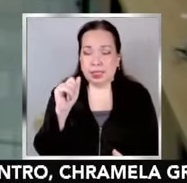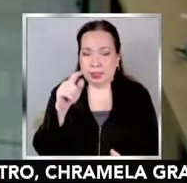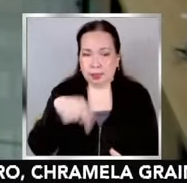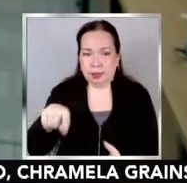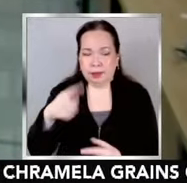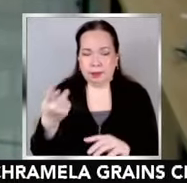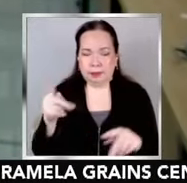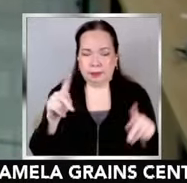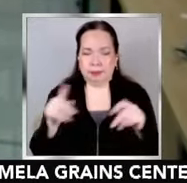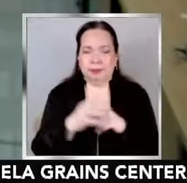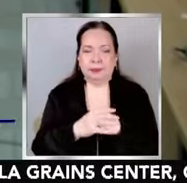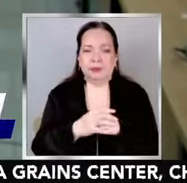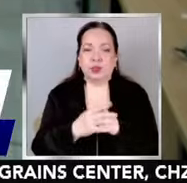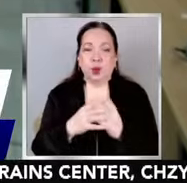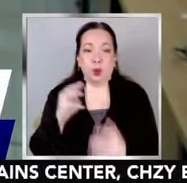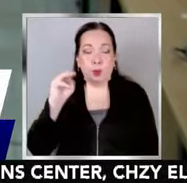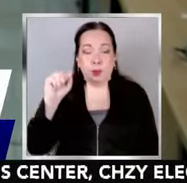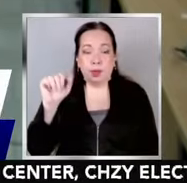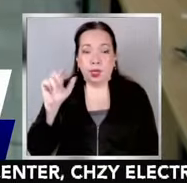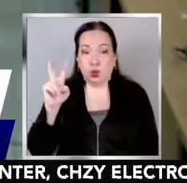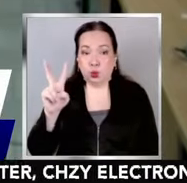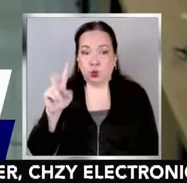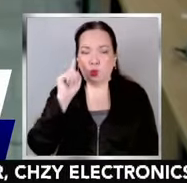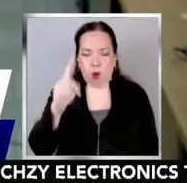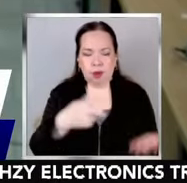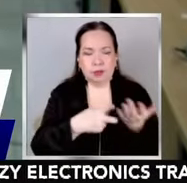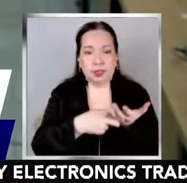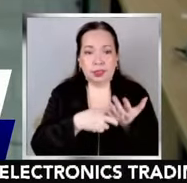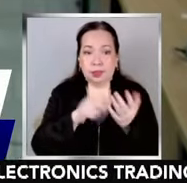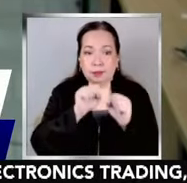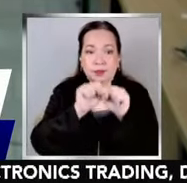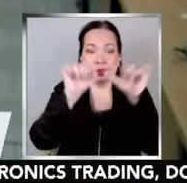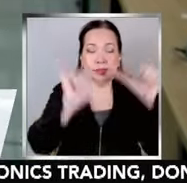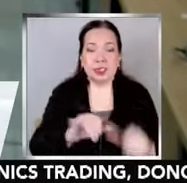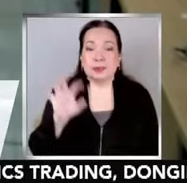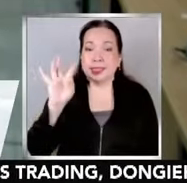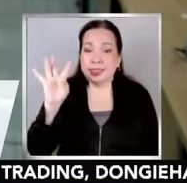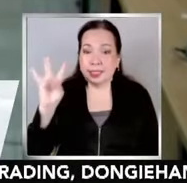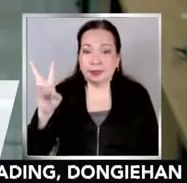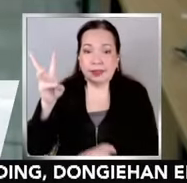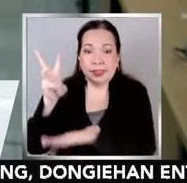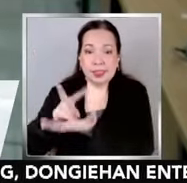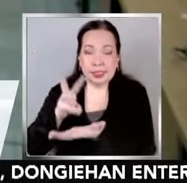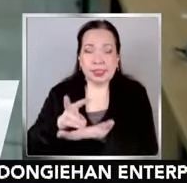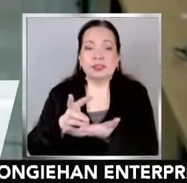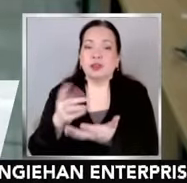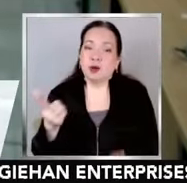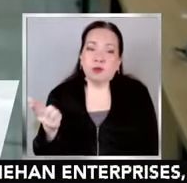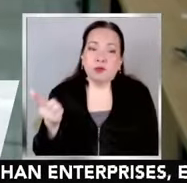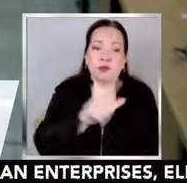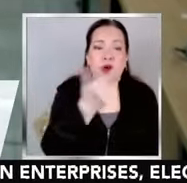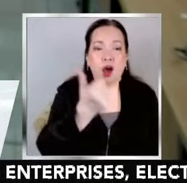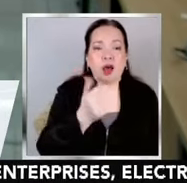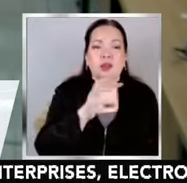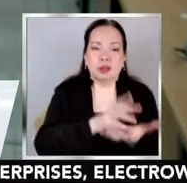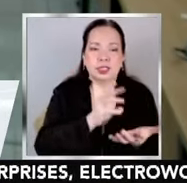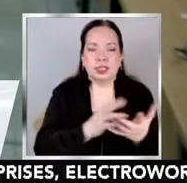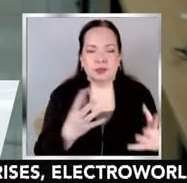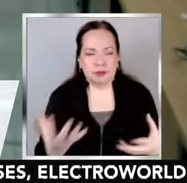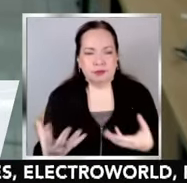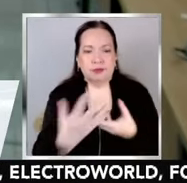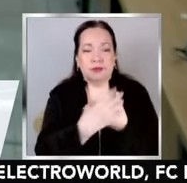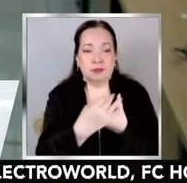single ticketing system sa 7 syudad na susundan ng iba pang mga lungsod kapag na-integrate na sila sa sistema. Hindi pa man ito na